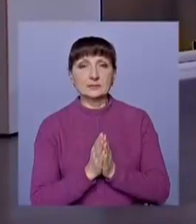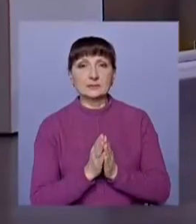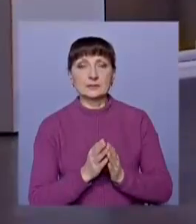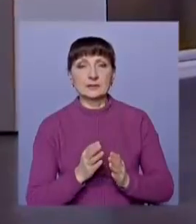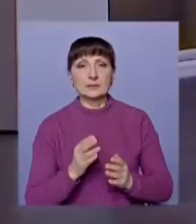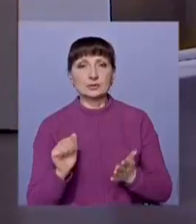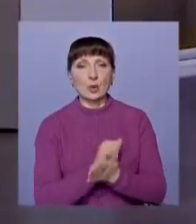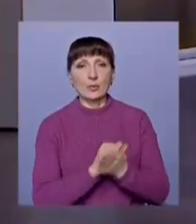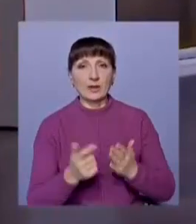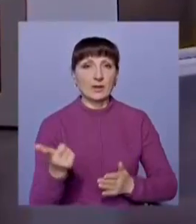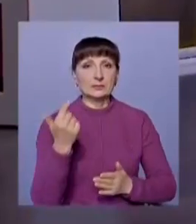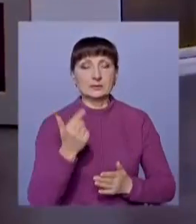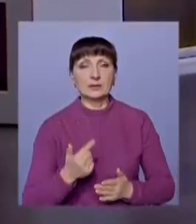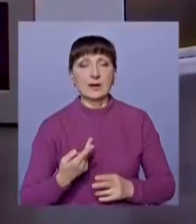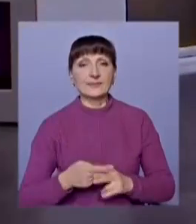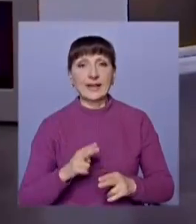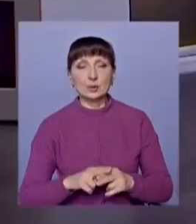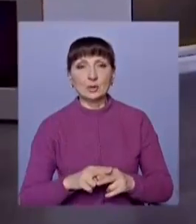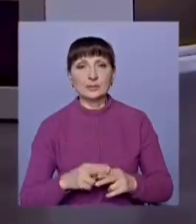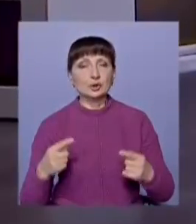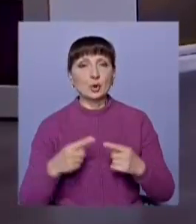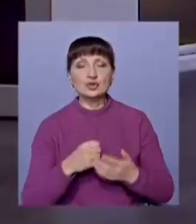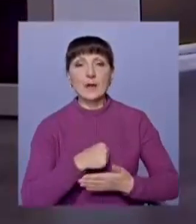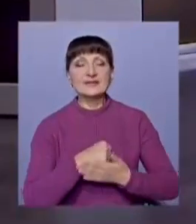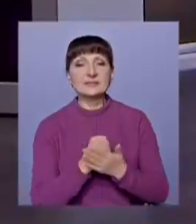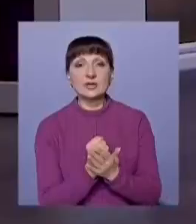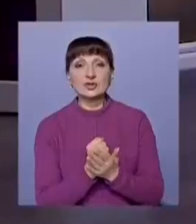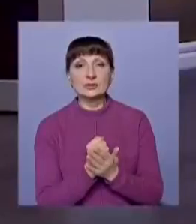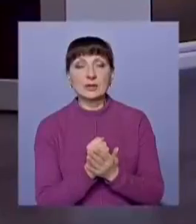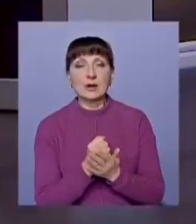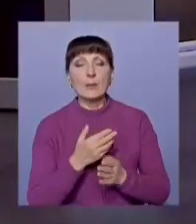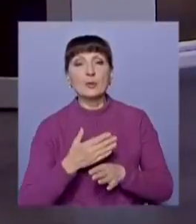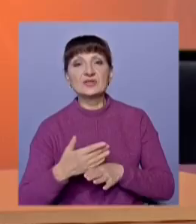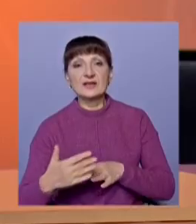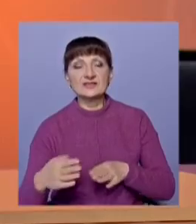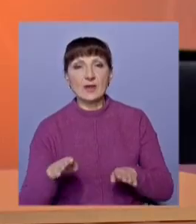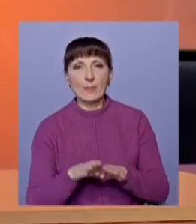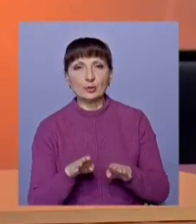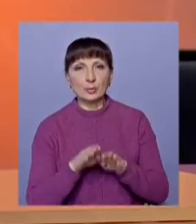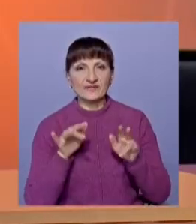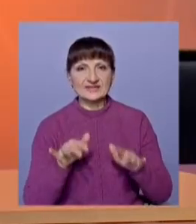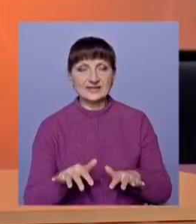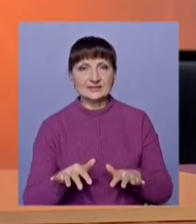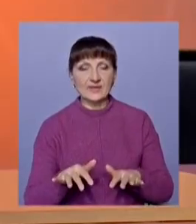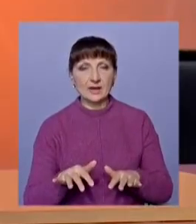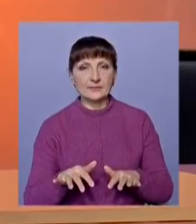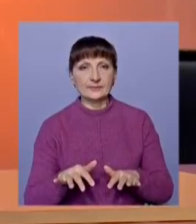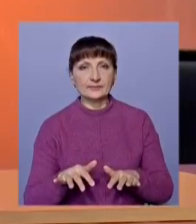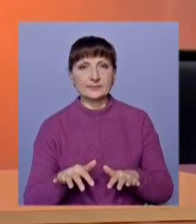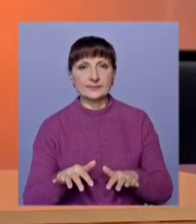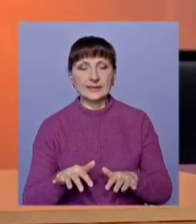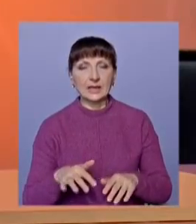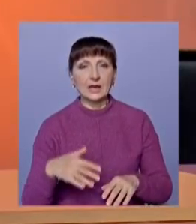стол документ, который бы точно обозначил критерии и последствия подобного, да, действия со стороны